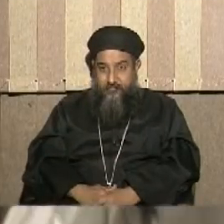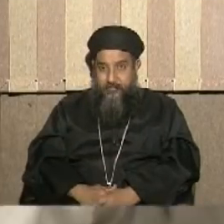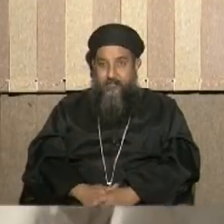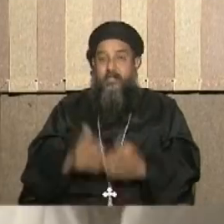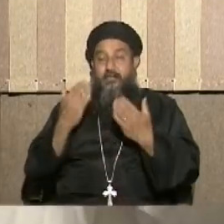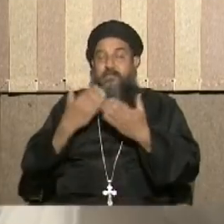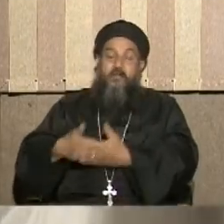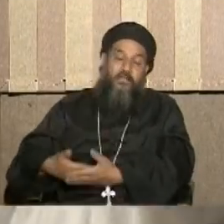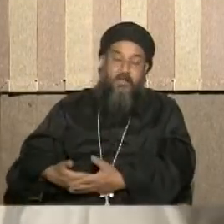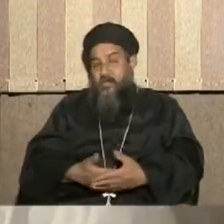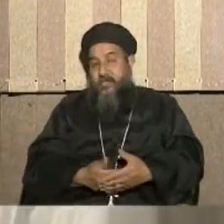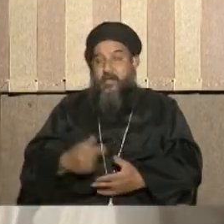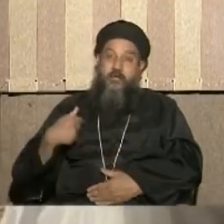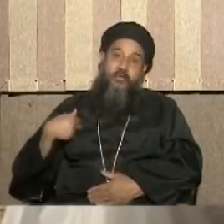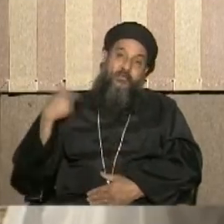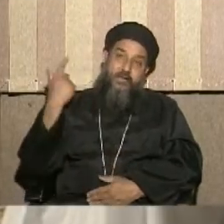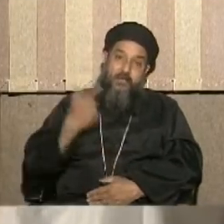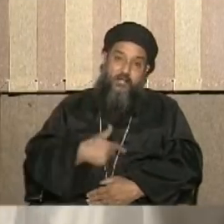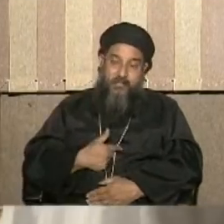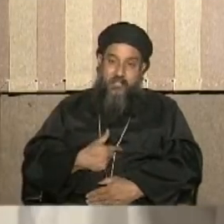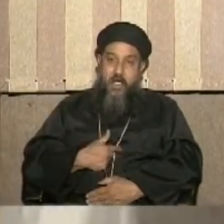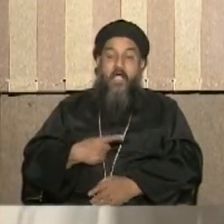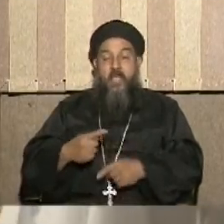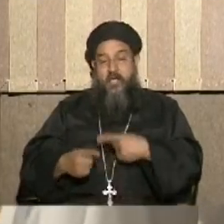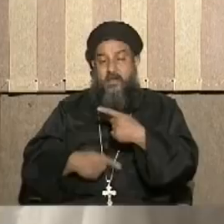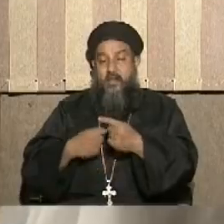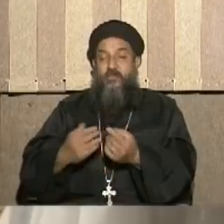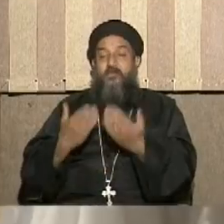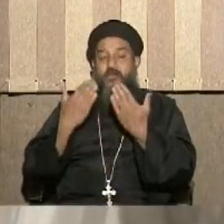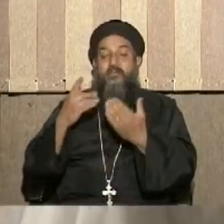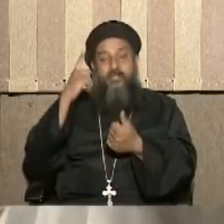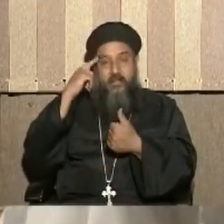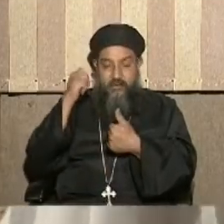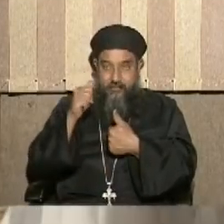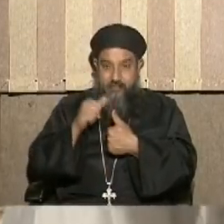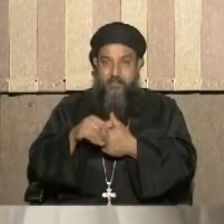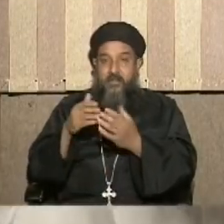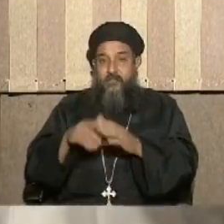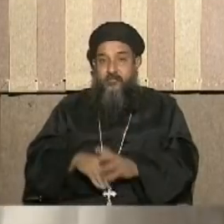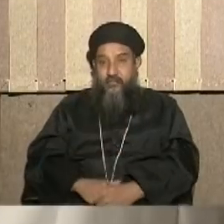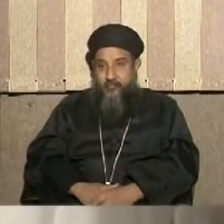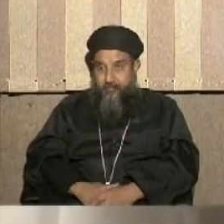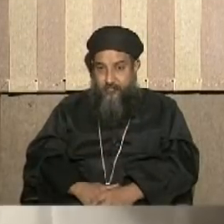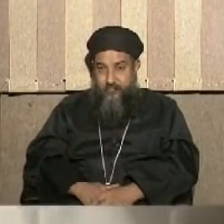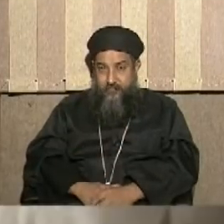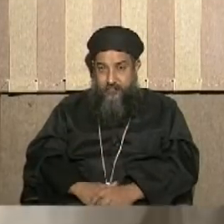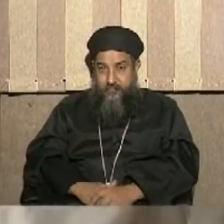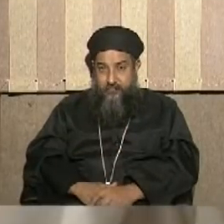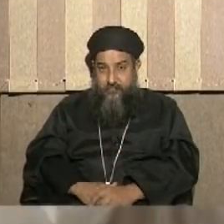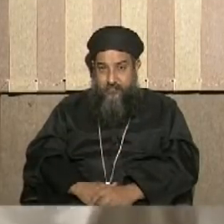صلاة العذراء والقديسين، إحنا دايما بنذكرك أنت وأختنا في صلواتنا. اتفضلوا.